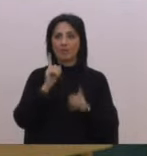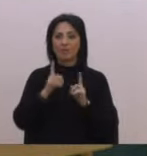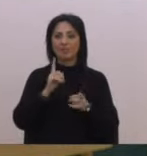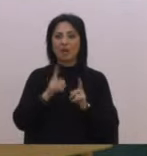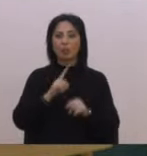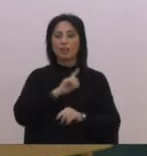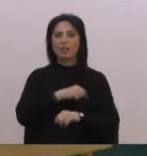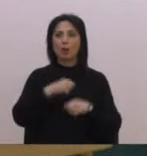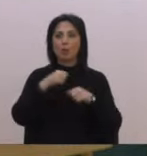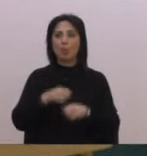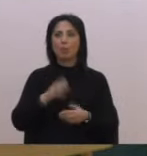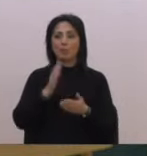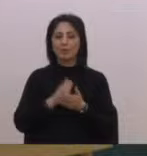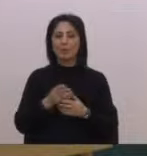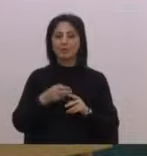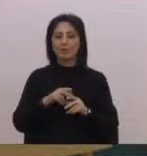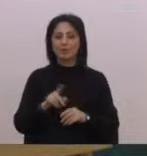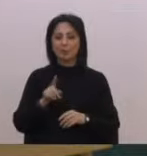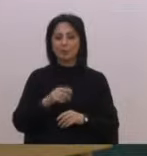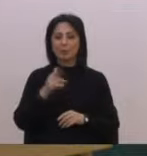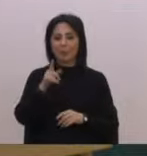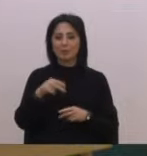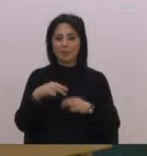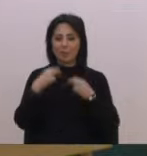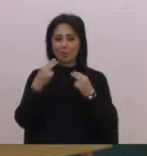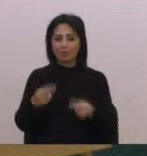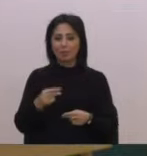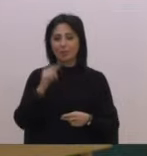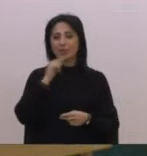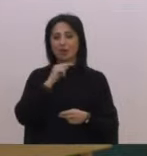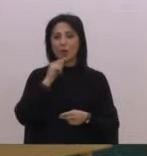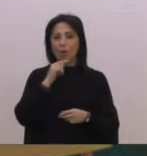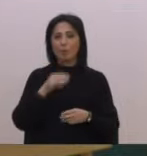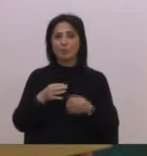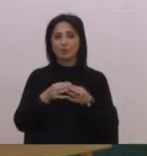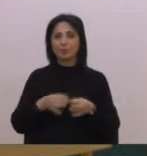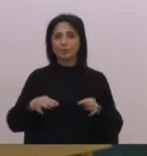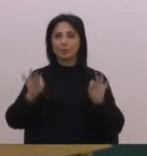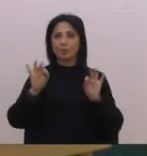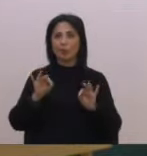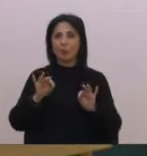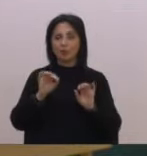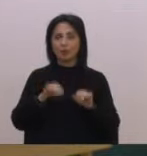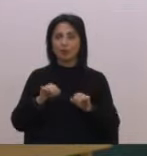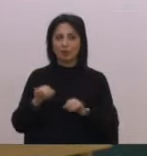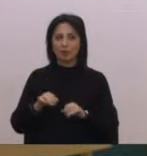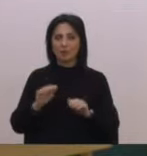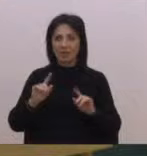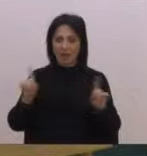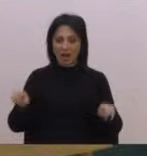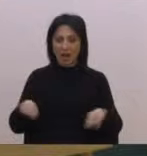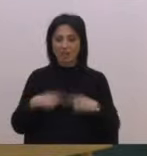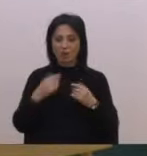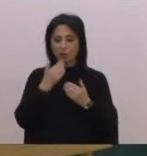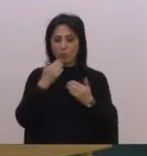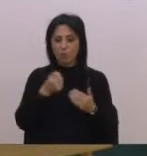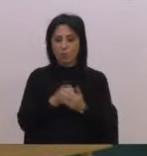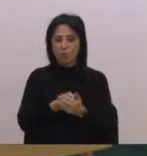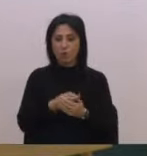ძალაუფლება არის ის, რომ მათ მისცეთ ეკონომიკური დამოუკიდებლობის შესაძლებლობა, რომ განახორციელოთ